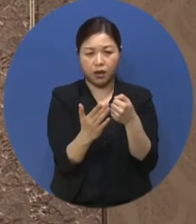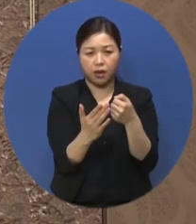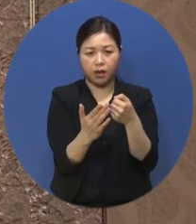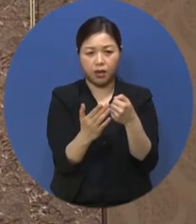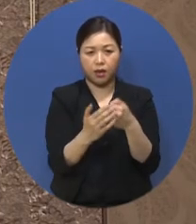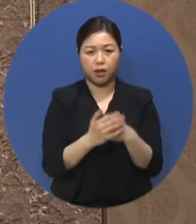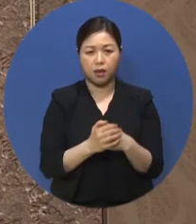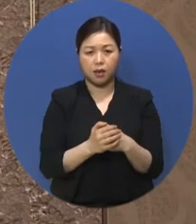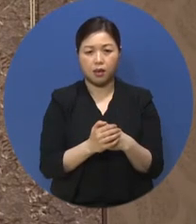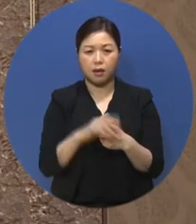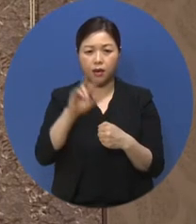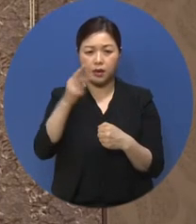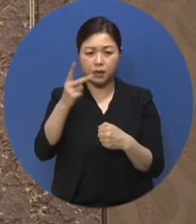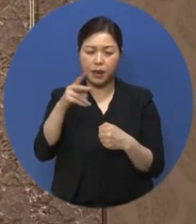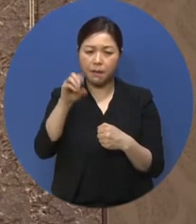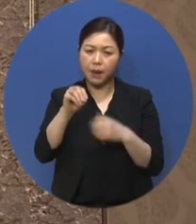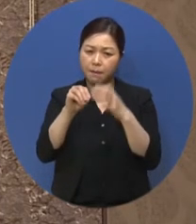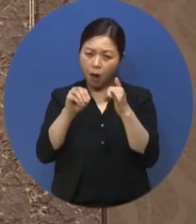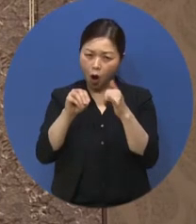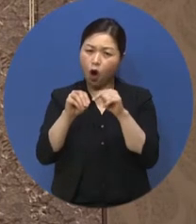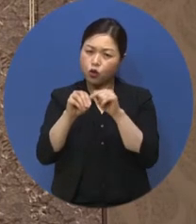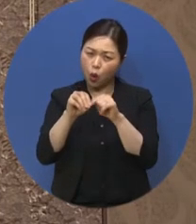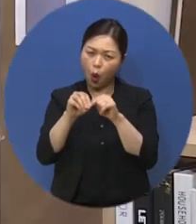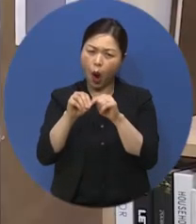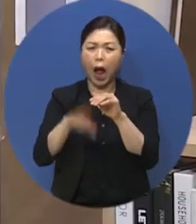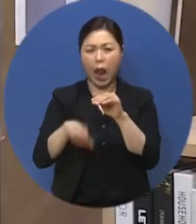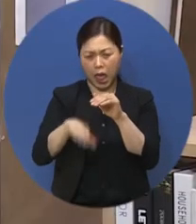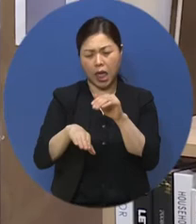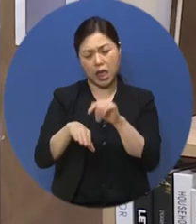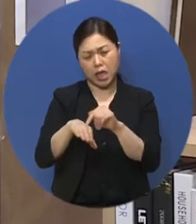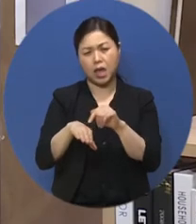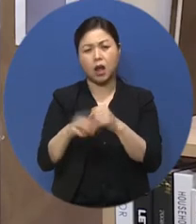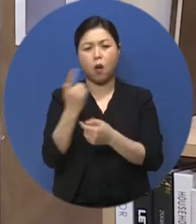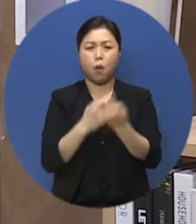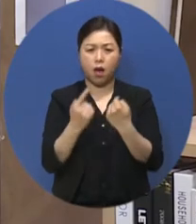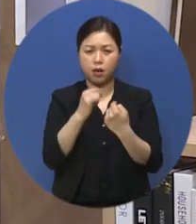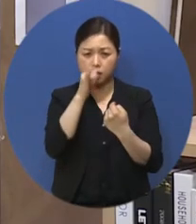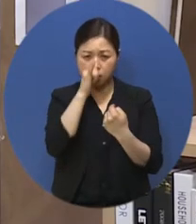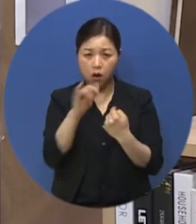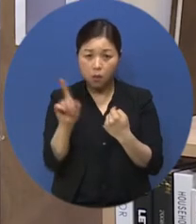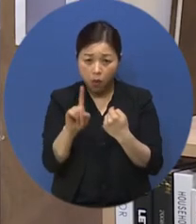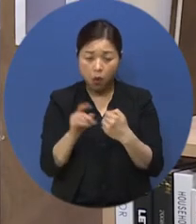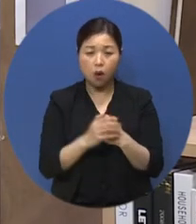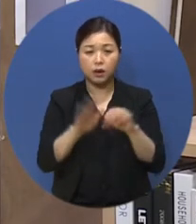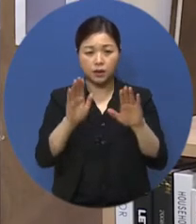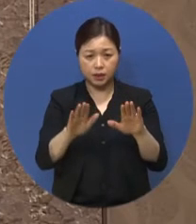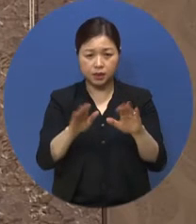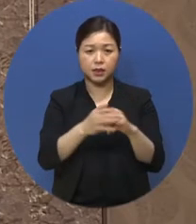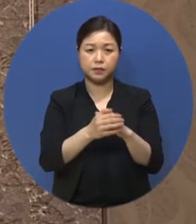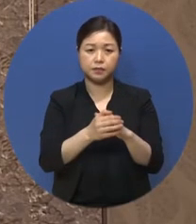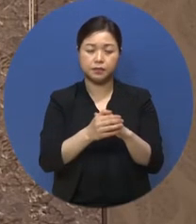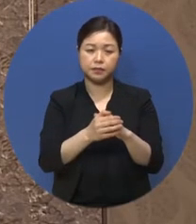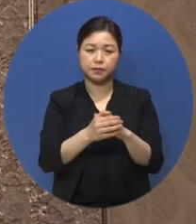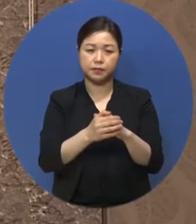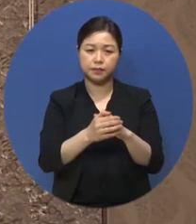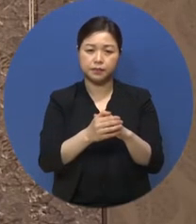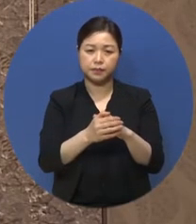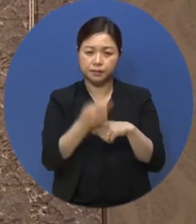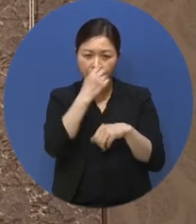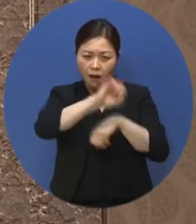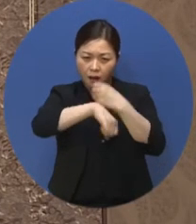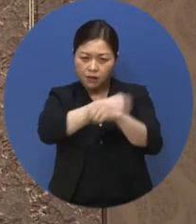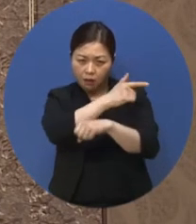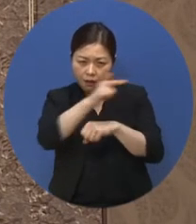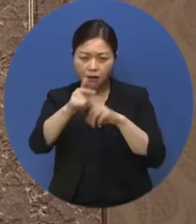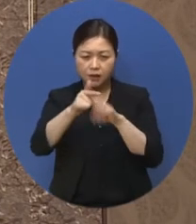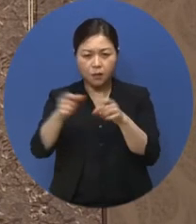한 200만 명도 지금 못 왔습니다. 그래서 네. 이게 자연 생태계가 죽으면 복구하기가 어렵듯이 네. 저희도 지금